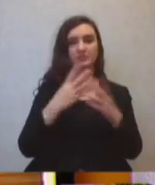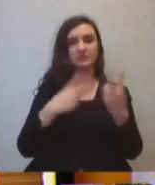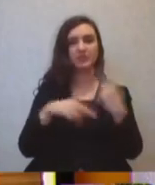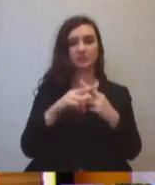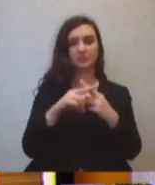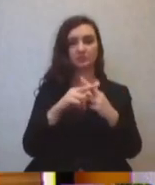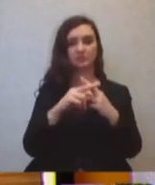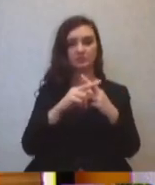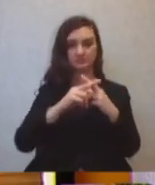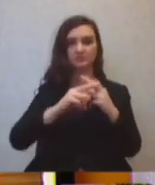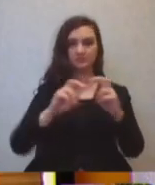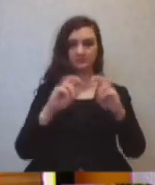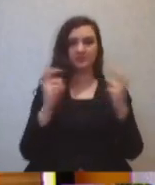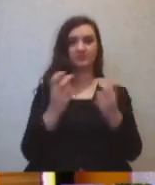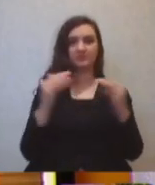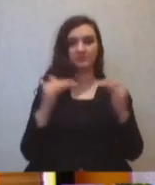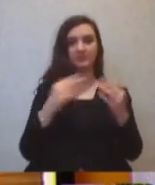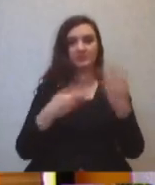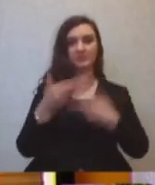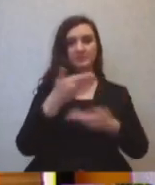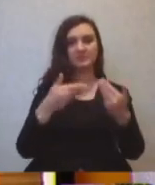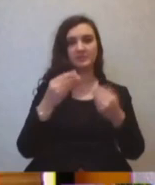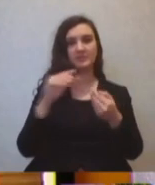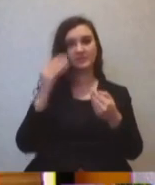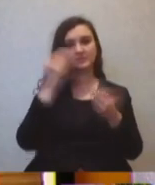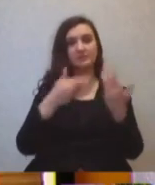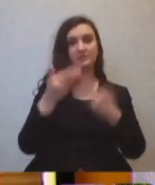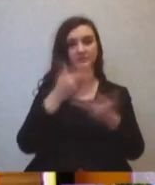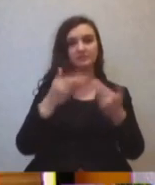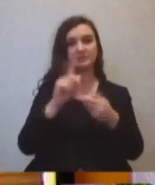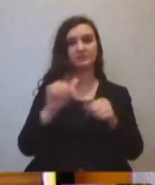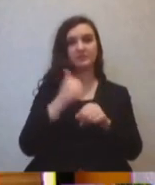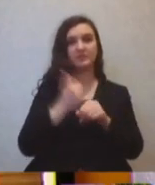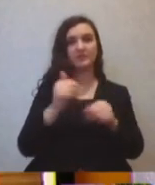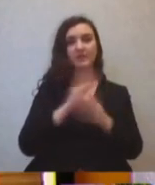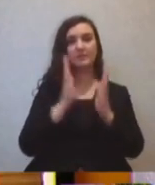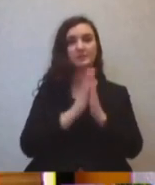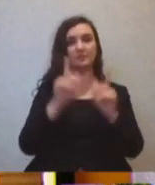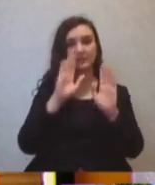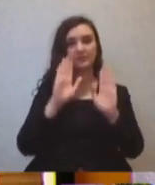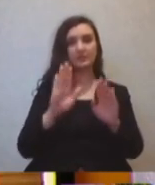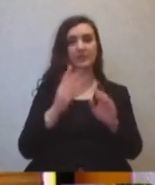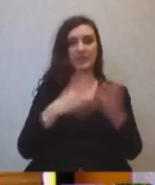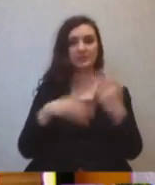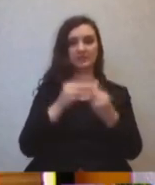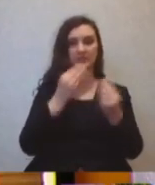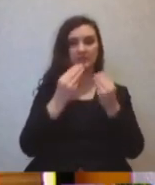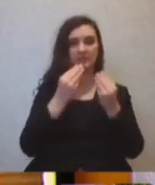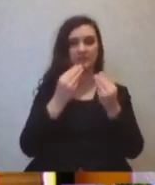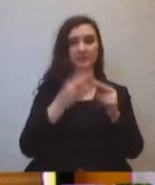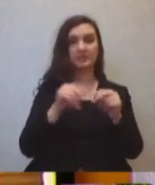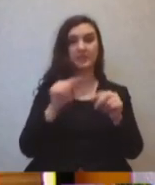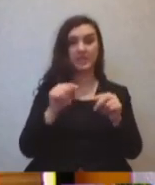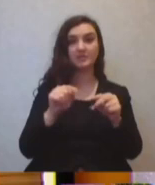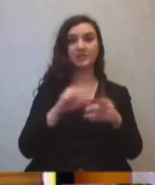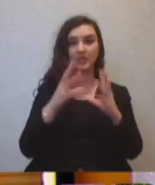საერთო ცირცეში ვიკრიბებით, ყველა ერთმანეთს ვუზიარებთ ჩვენსგანს და რაც თავია, ყველაფერს რო თავი დავანებოთ, ერთად ვიკვებებით. და აი